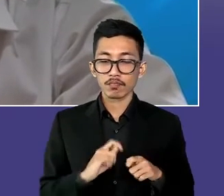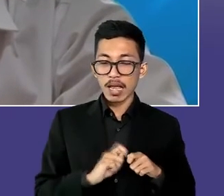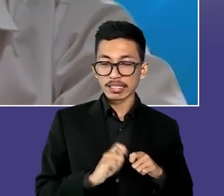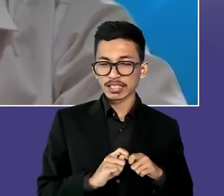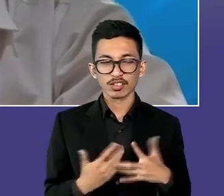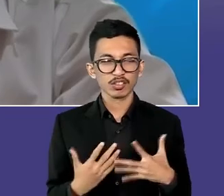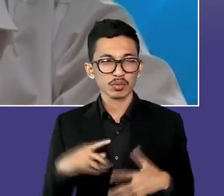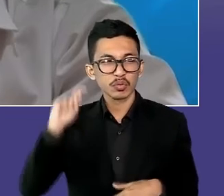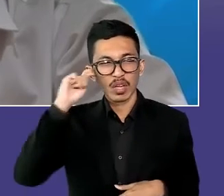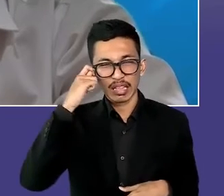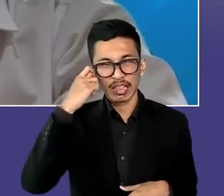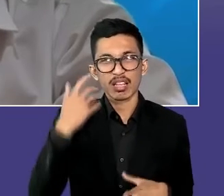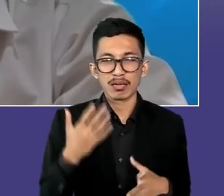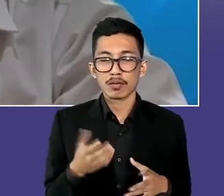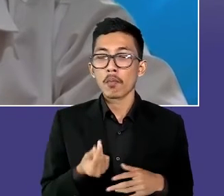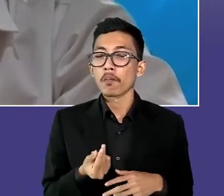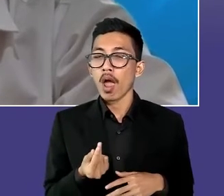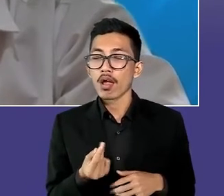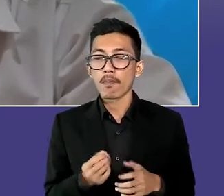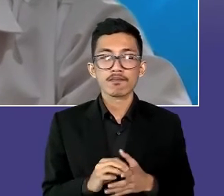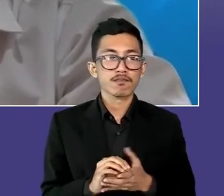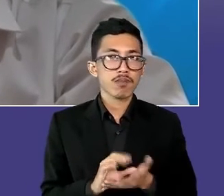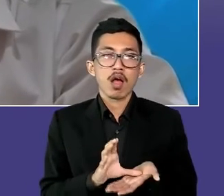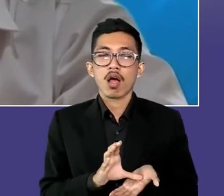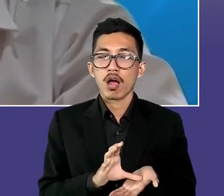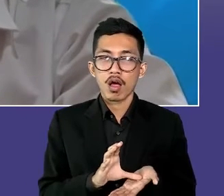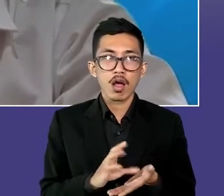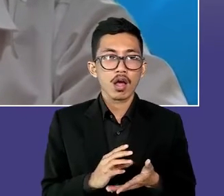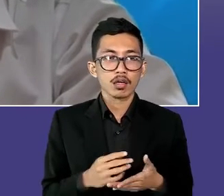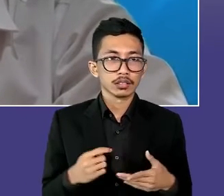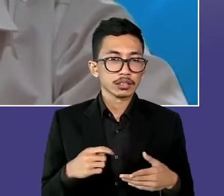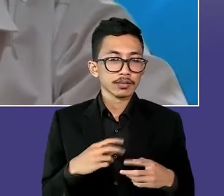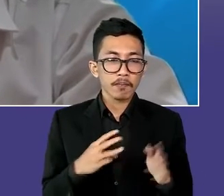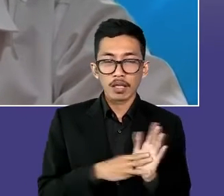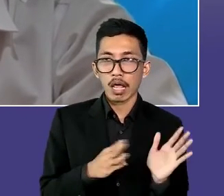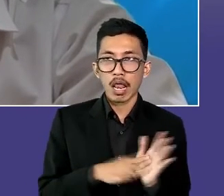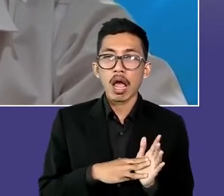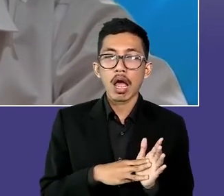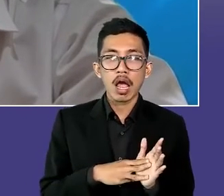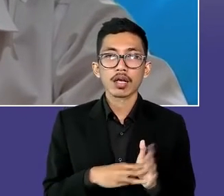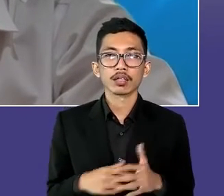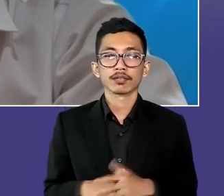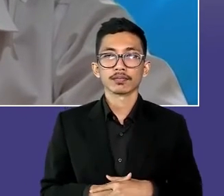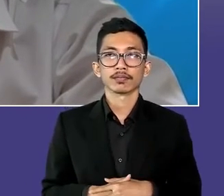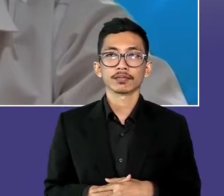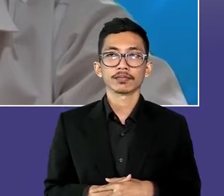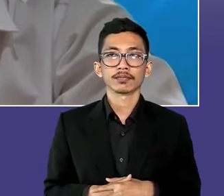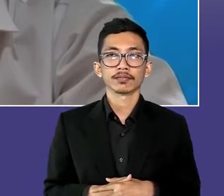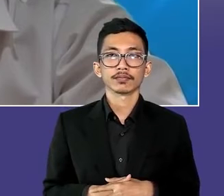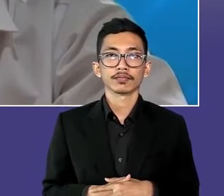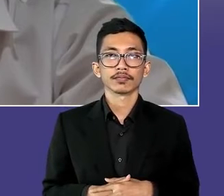lagi untuk bisa menyelesaikan masalah-masalah itu, termasuk masalah-masalah kalau misalnya